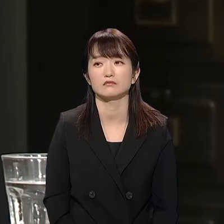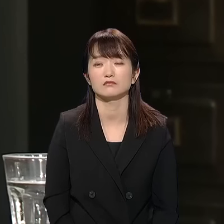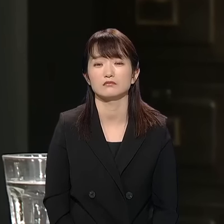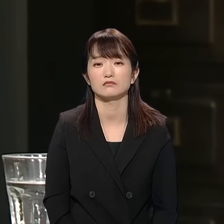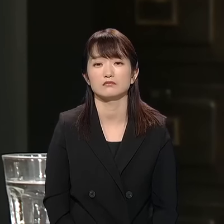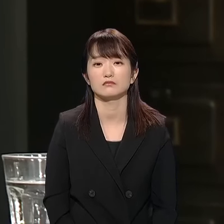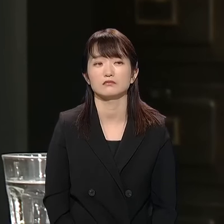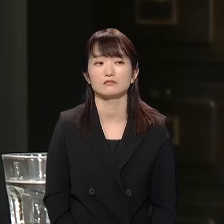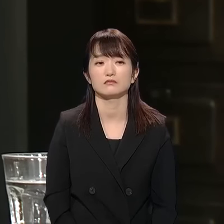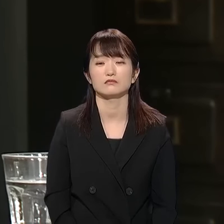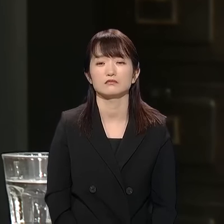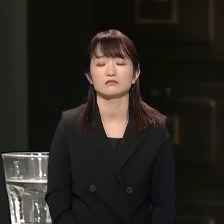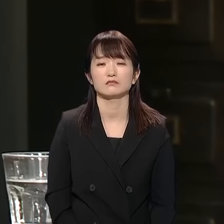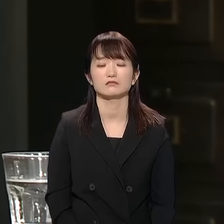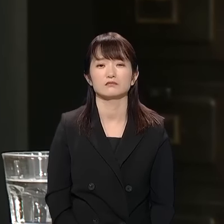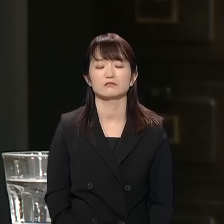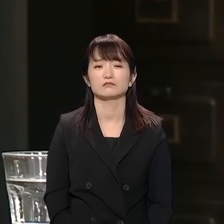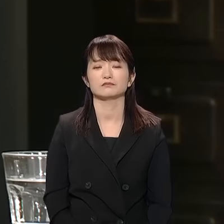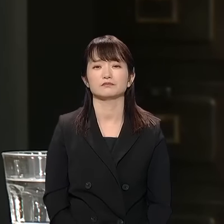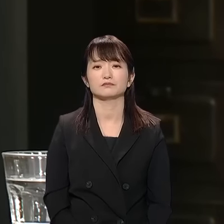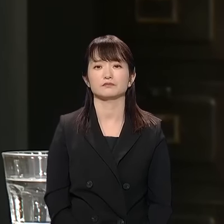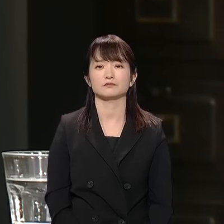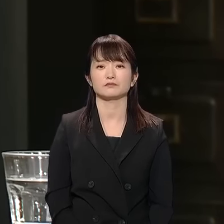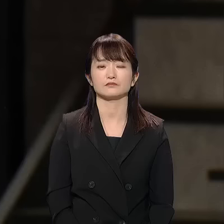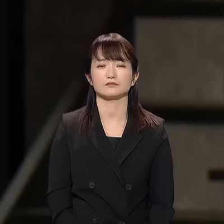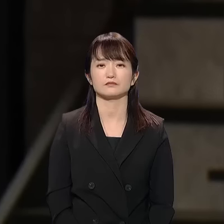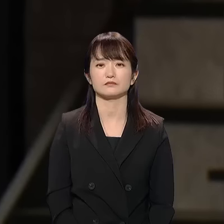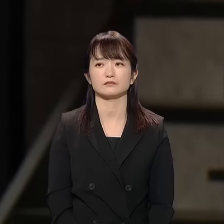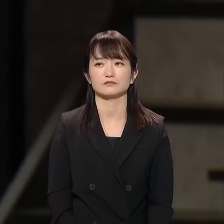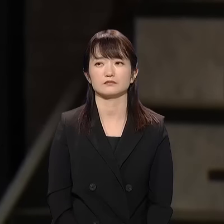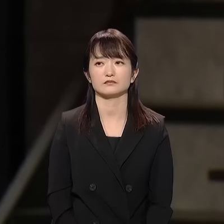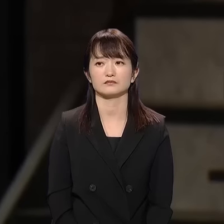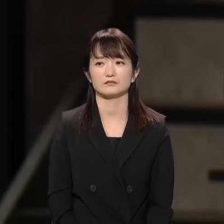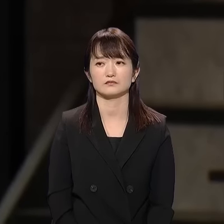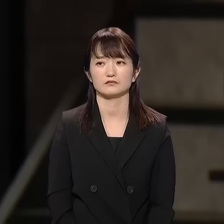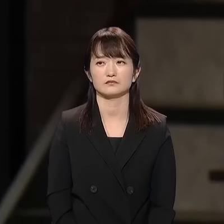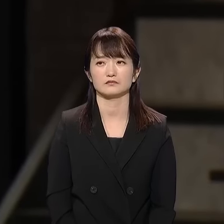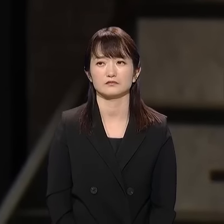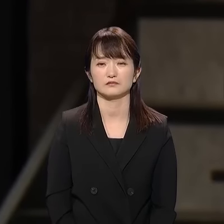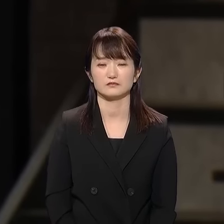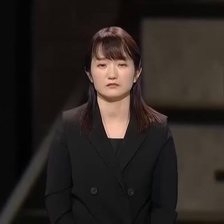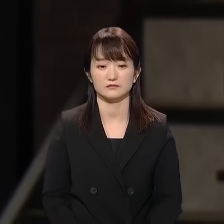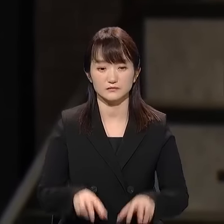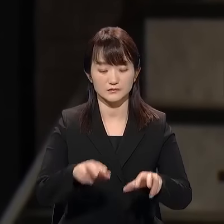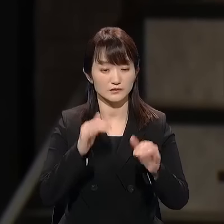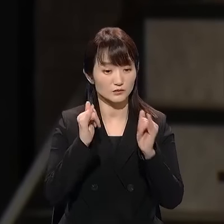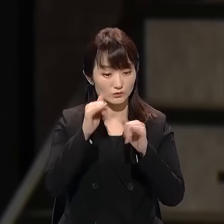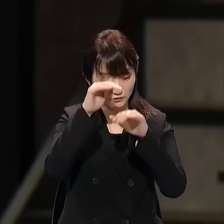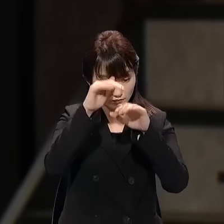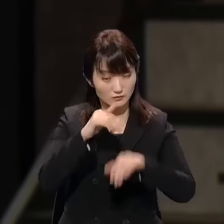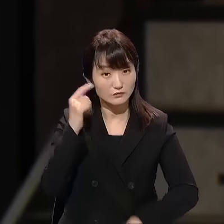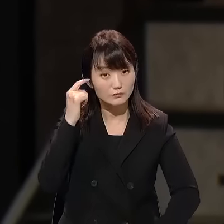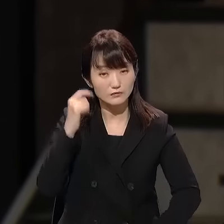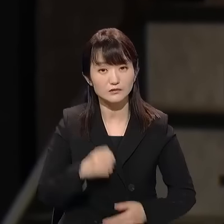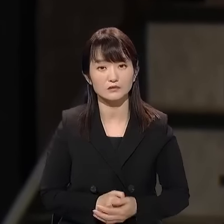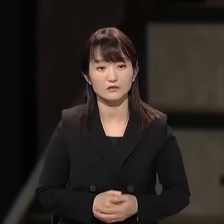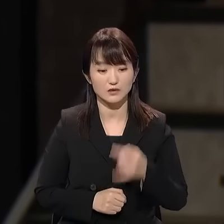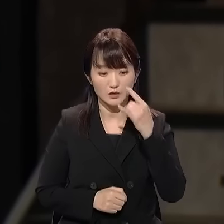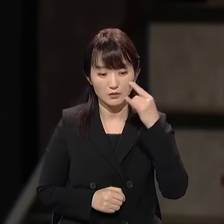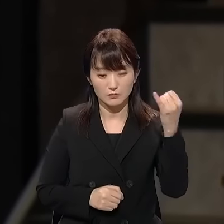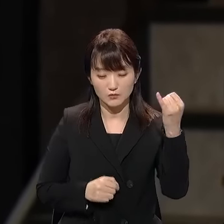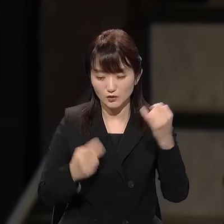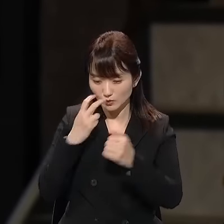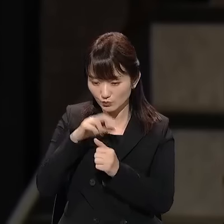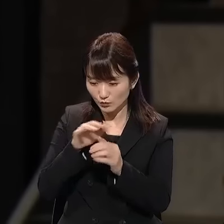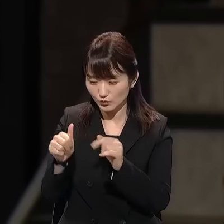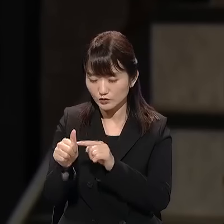뭔가 좀 뭐 그렇습니다 좀네 그니까 이렇게 만 열까지만 들으면 우리 엄마가 보호사의 다리를 물었고 그래서